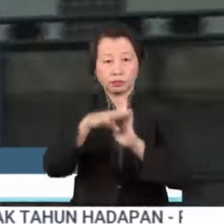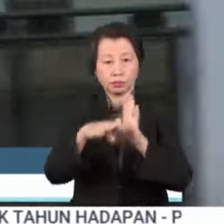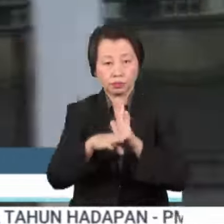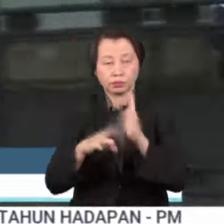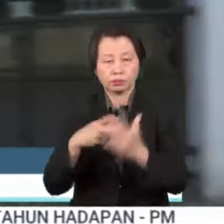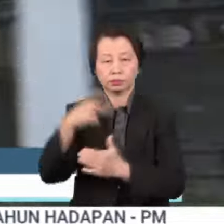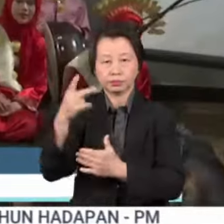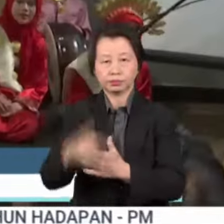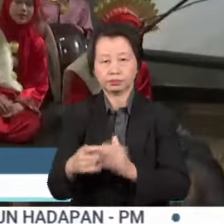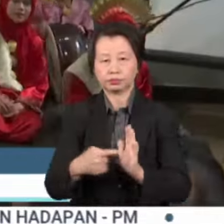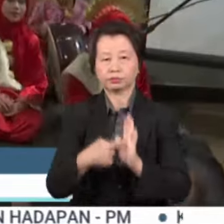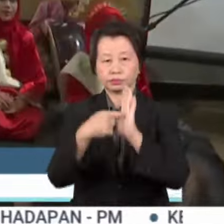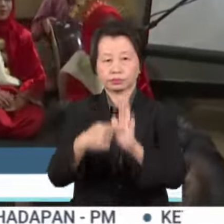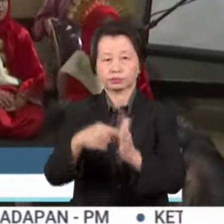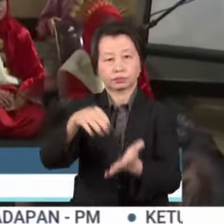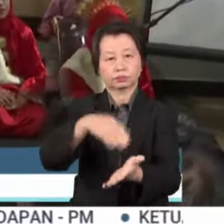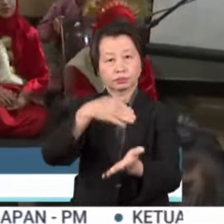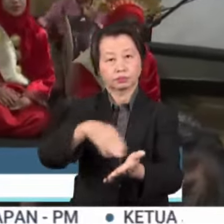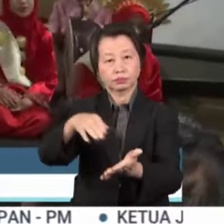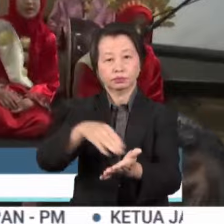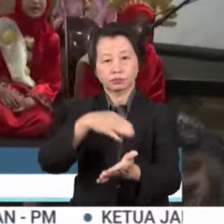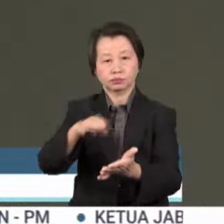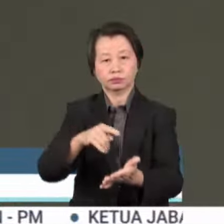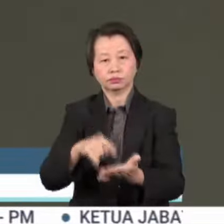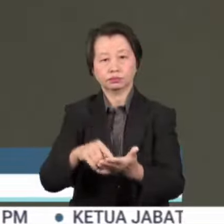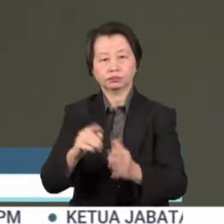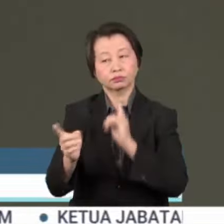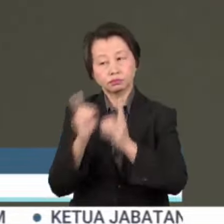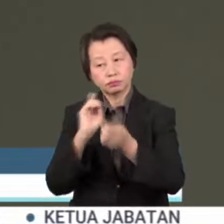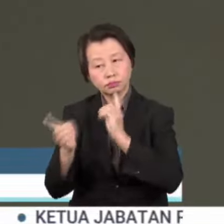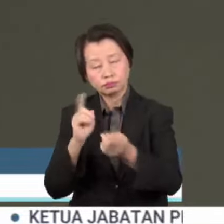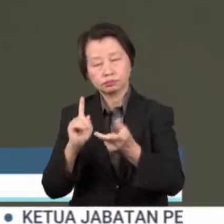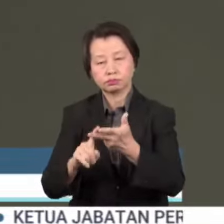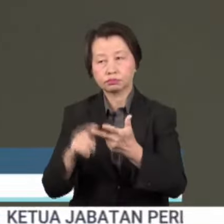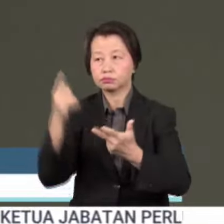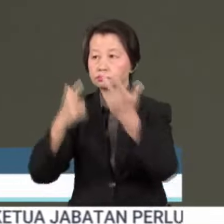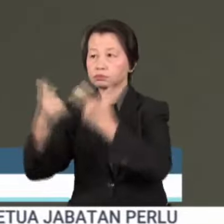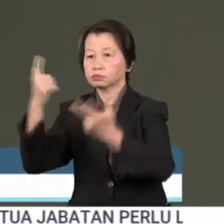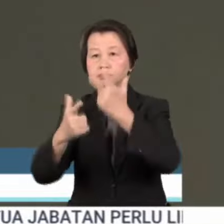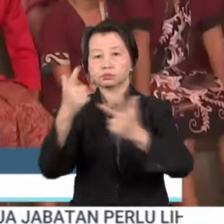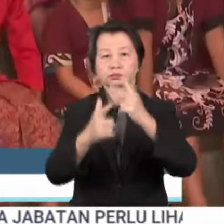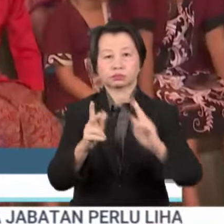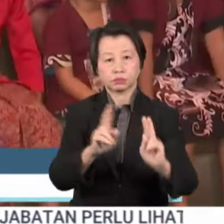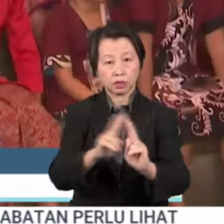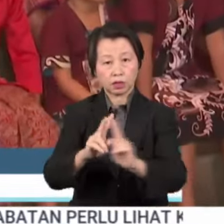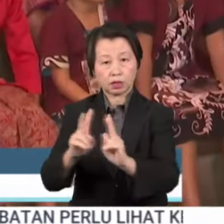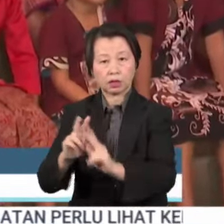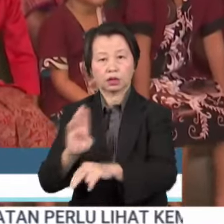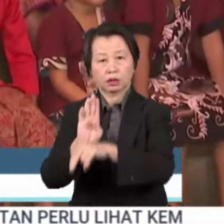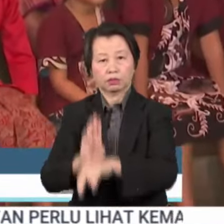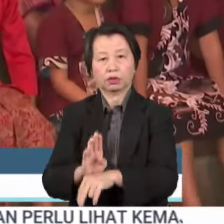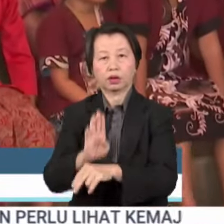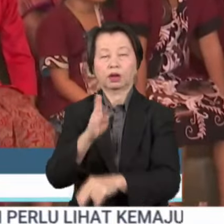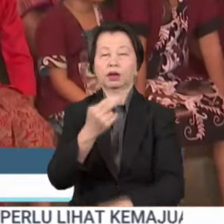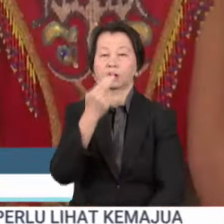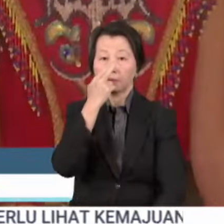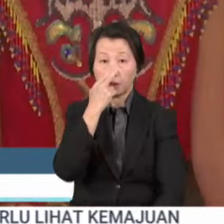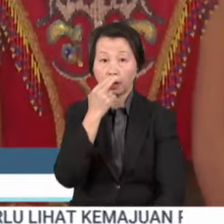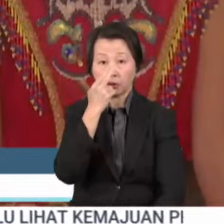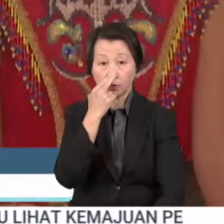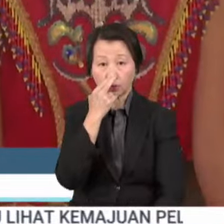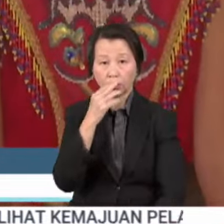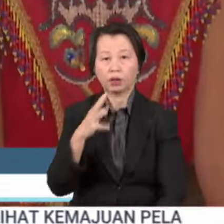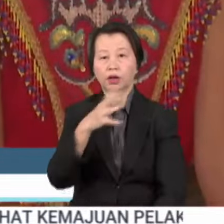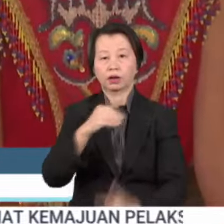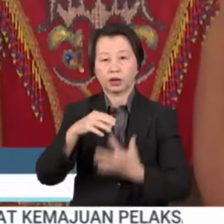ialah persembahan kebudayaan, sesi dialog dan lawatan ke perkampungan budaya Bandung. Lebih